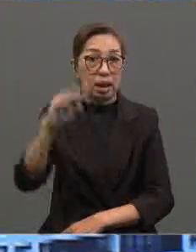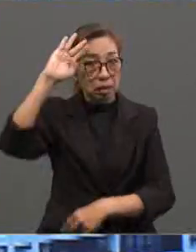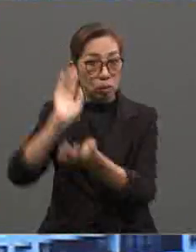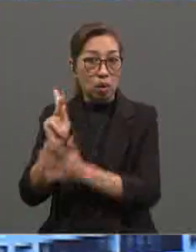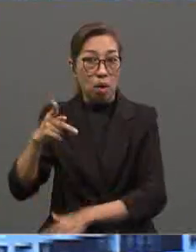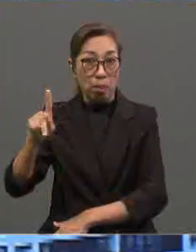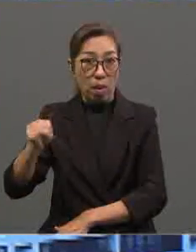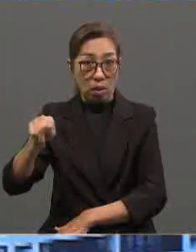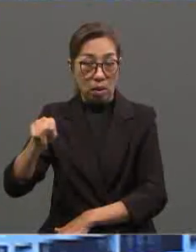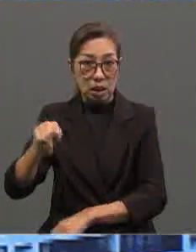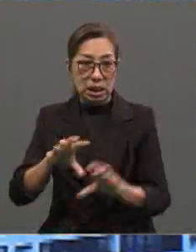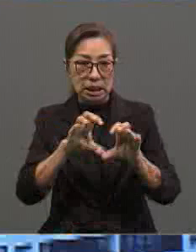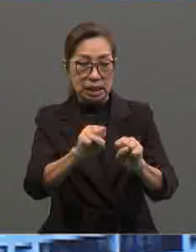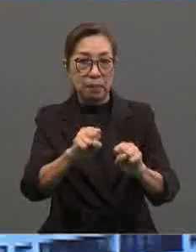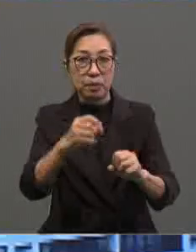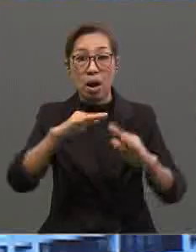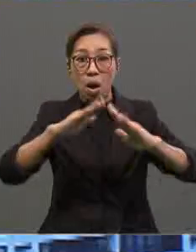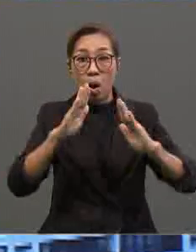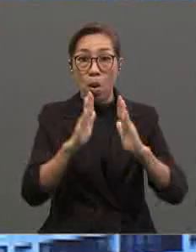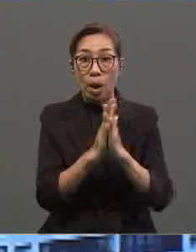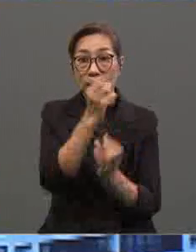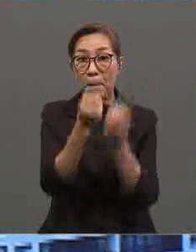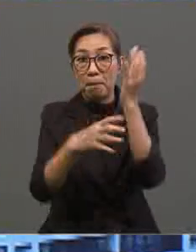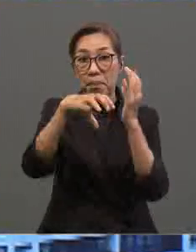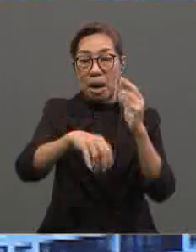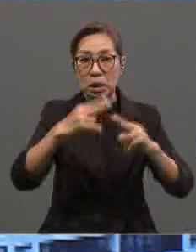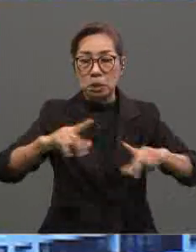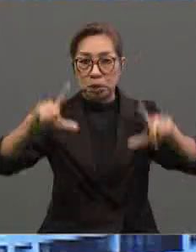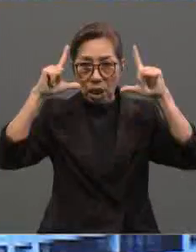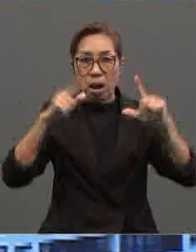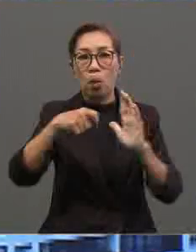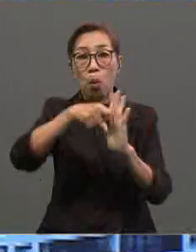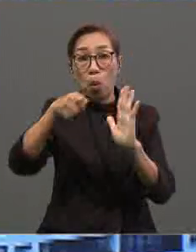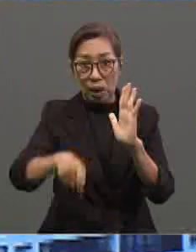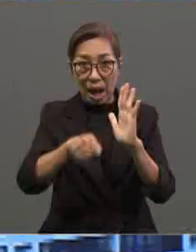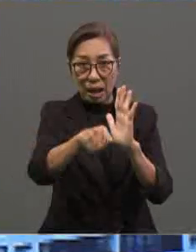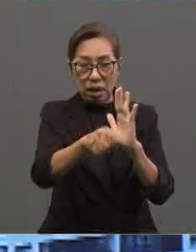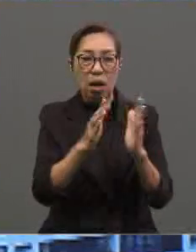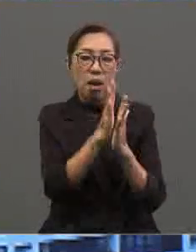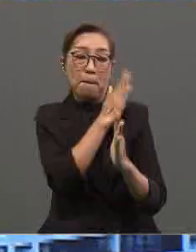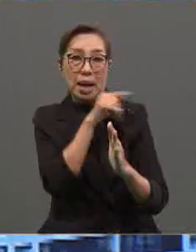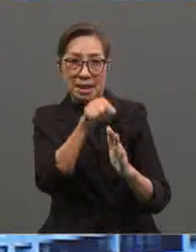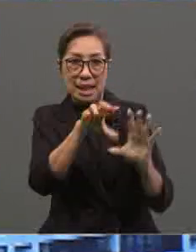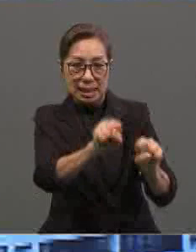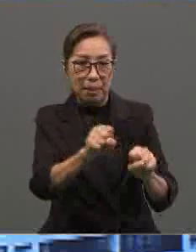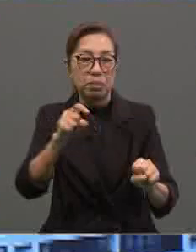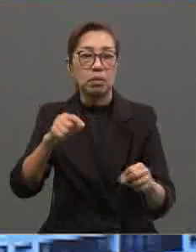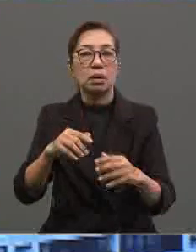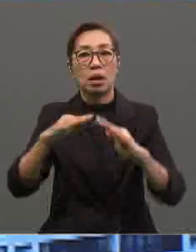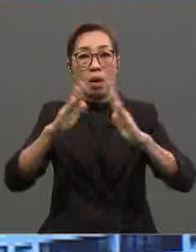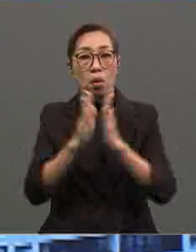ครับจับกุมอดีตพระวัดป่าชื่อดังแห่งหนึ่งในจังหวัดนครราชสีมาพร้อมกับน้องสาวแล้วก็อดีตเจ้าอาวาสนะครับ